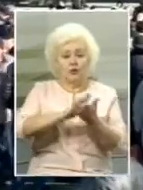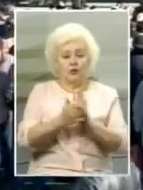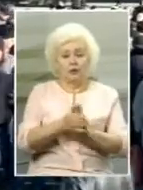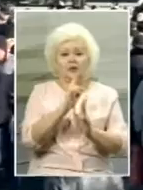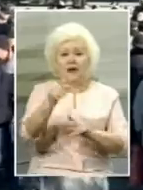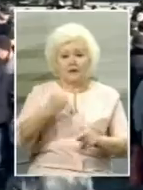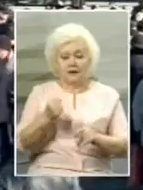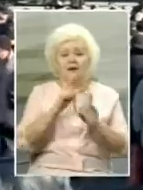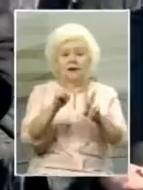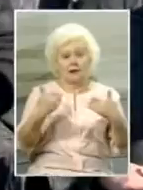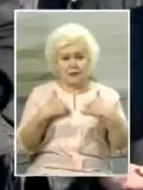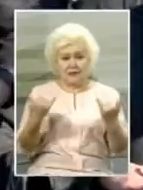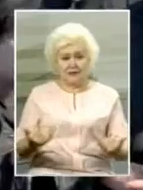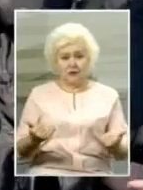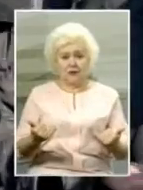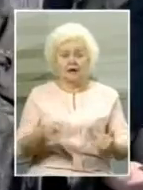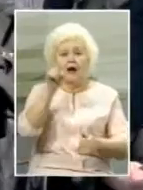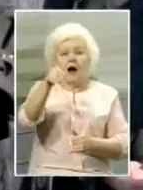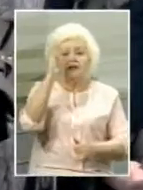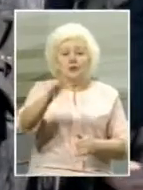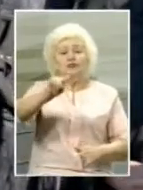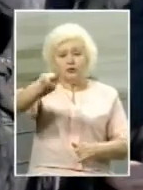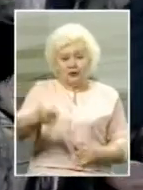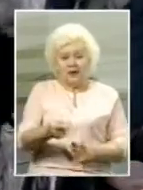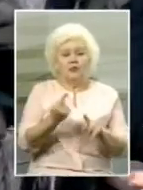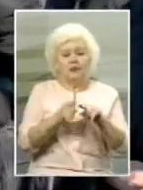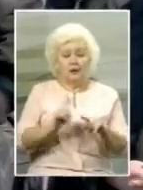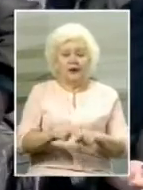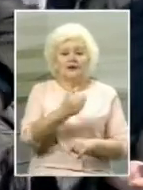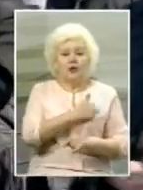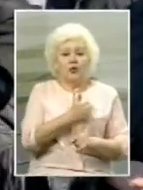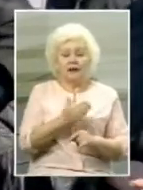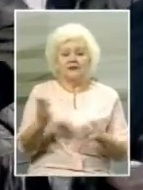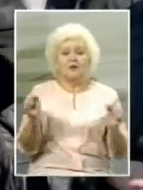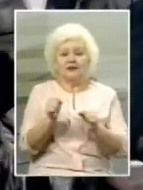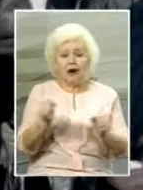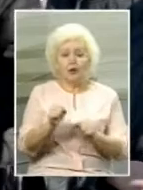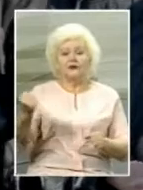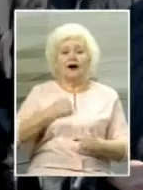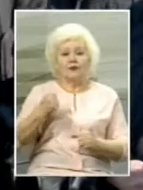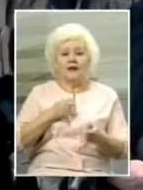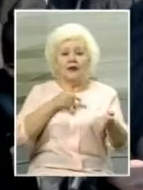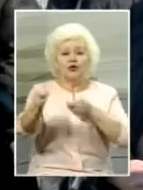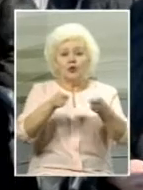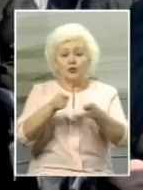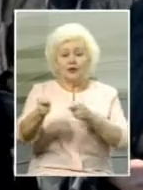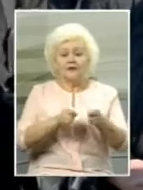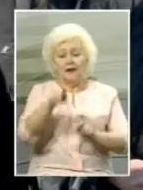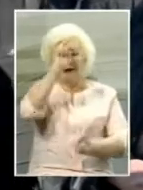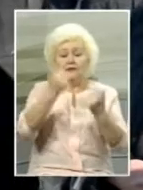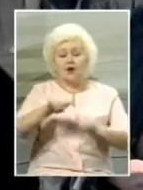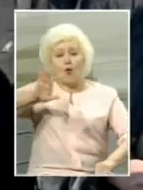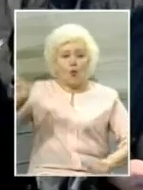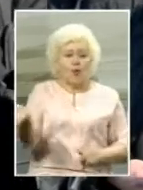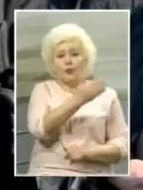война закончится, как и мы сейчас. Они будут требовать, поэтому хотя бы на год нужно военное руководство в стране убрать этих